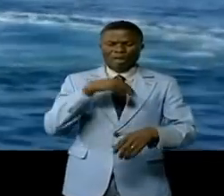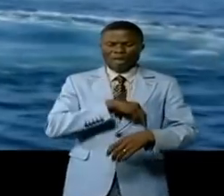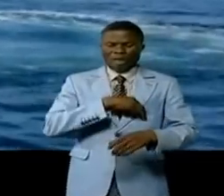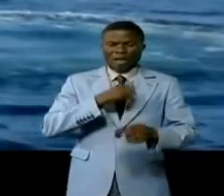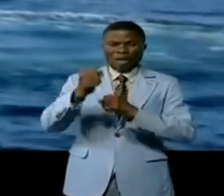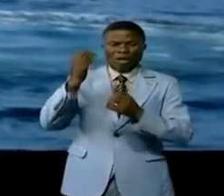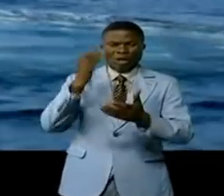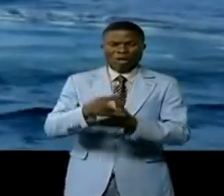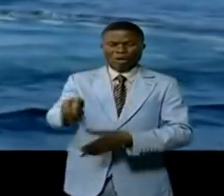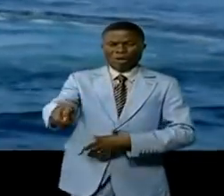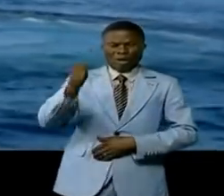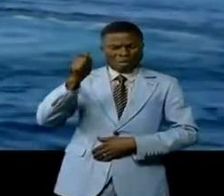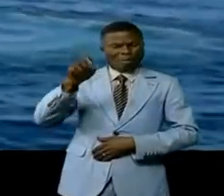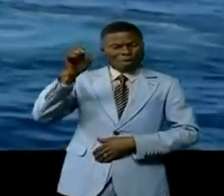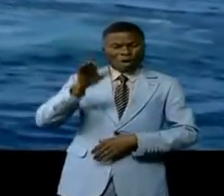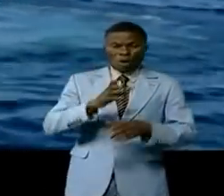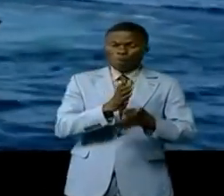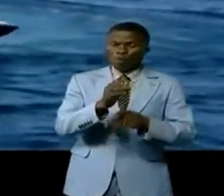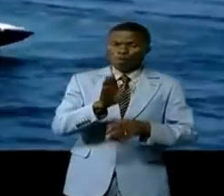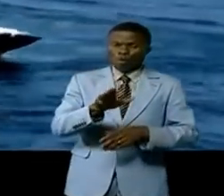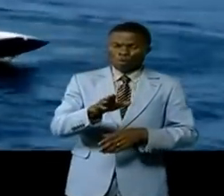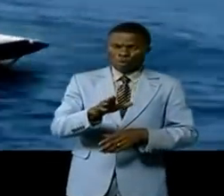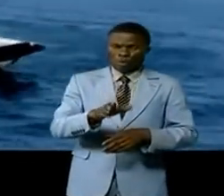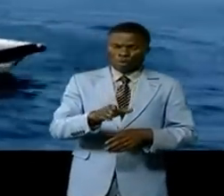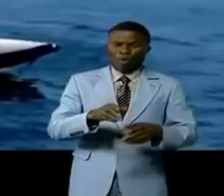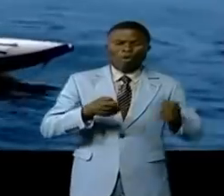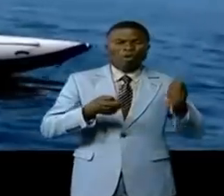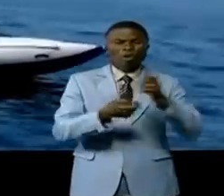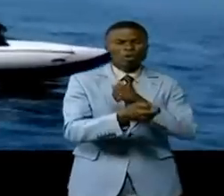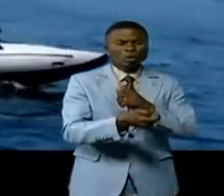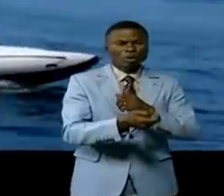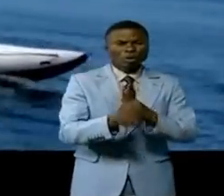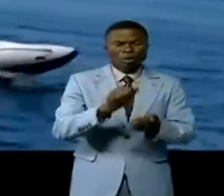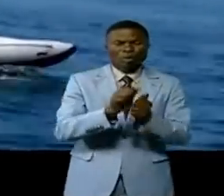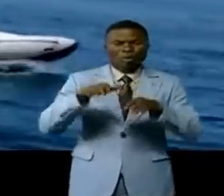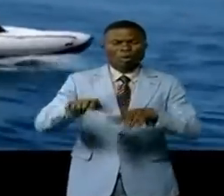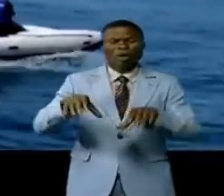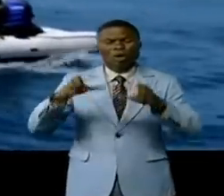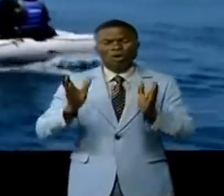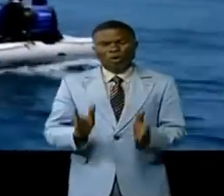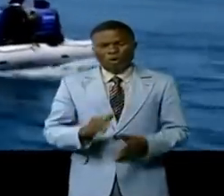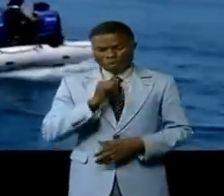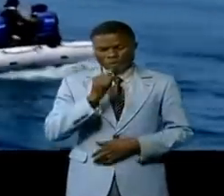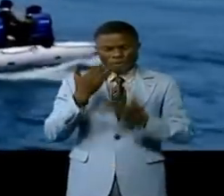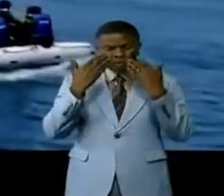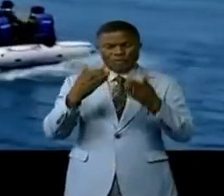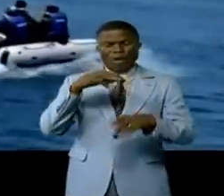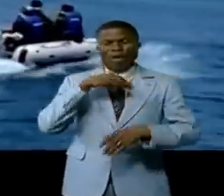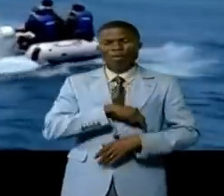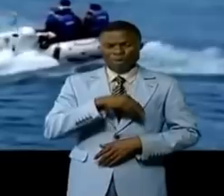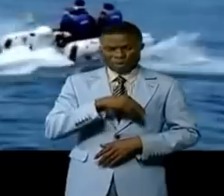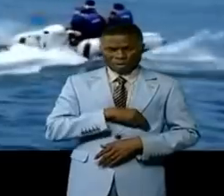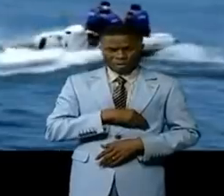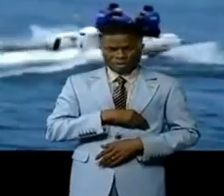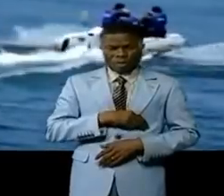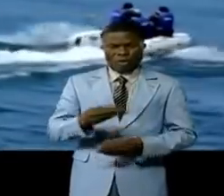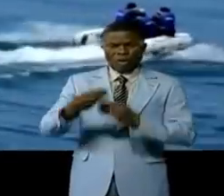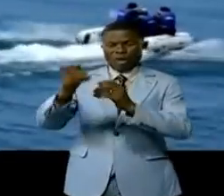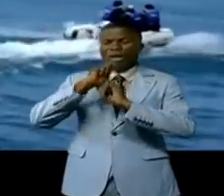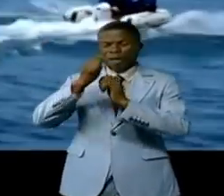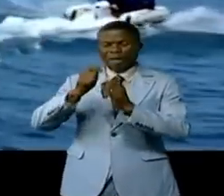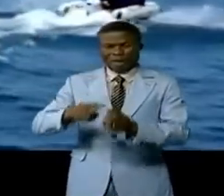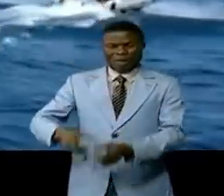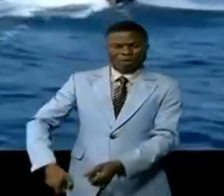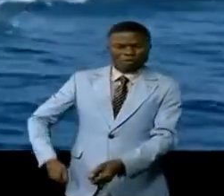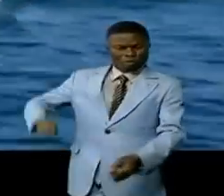contre la pêche illicite, le braquage des fraudeurs sur les eaux congolaises, voilà les missions de cette dotation